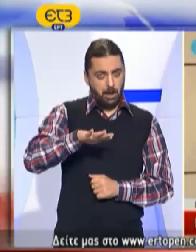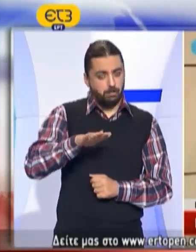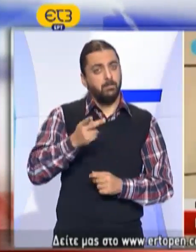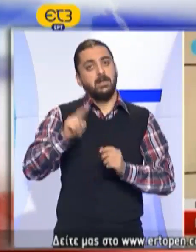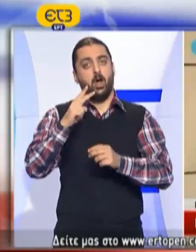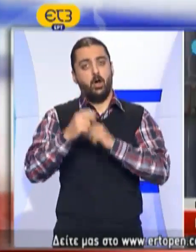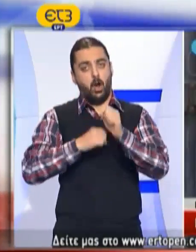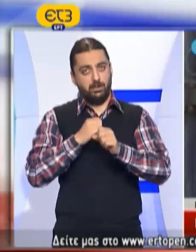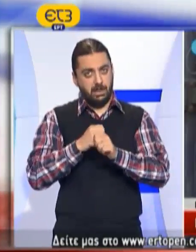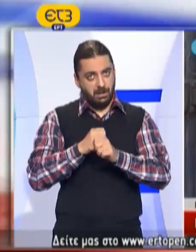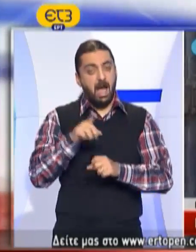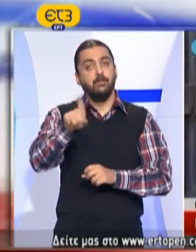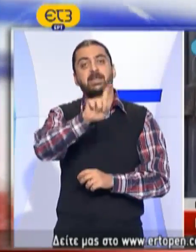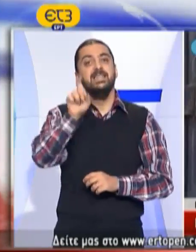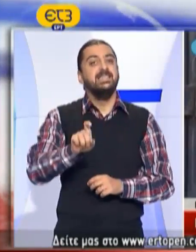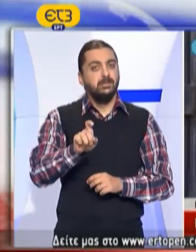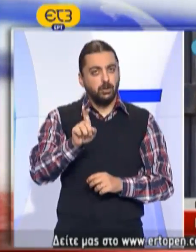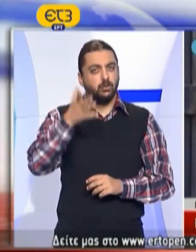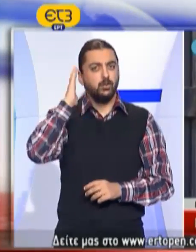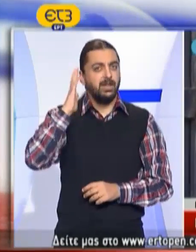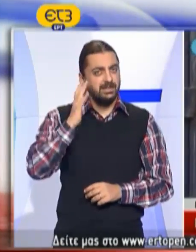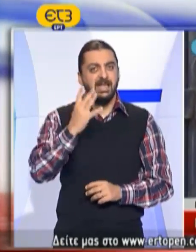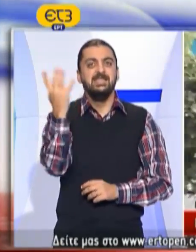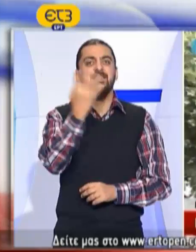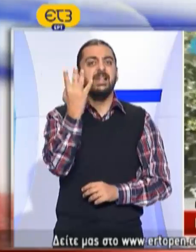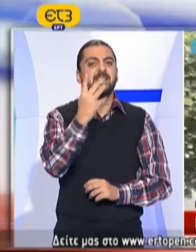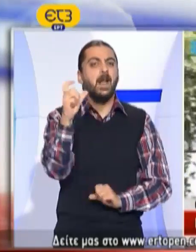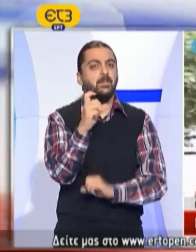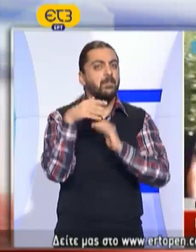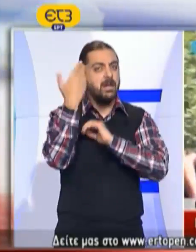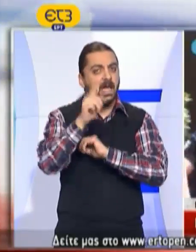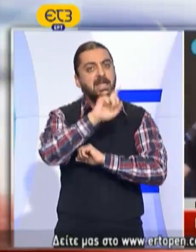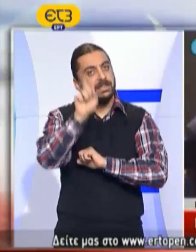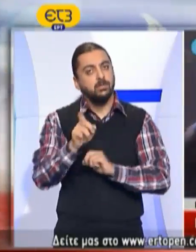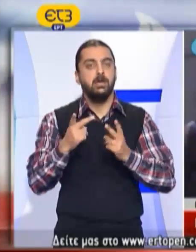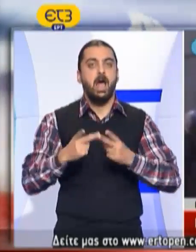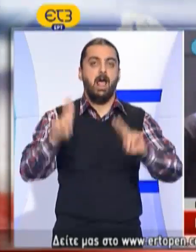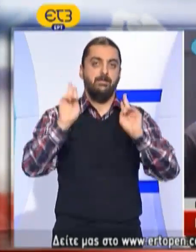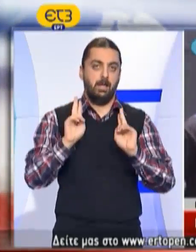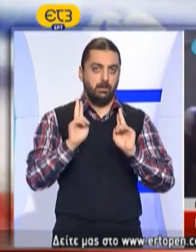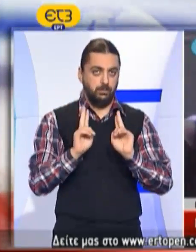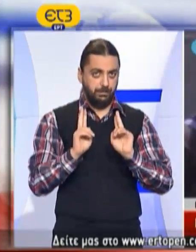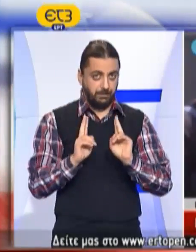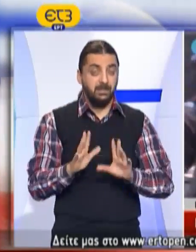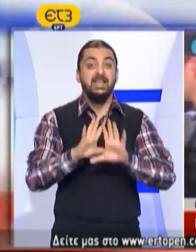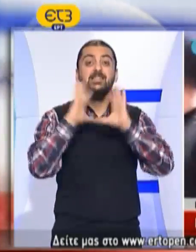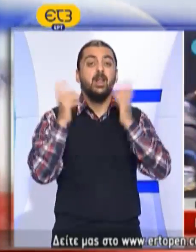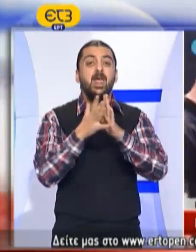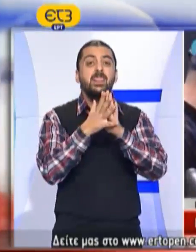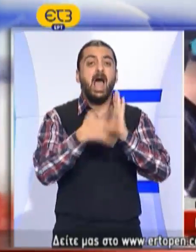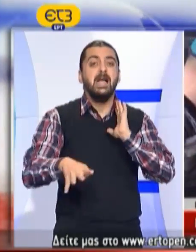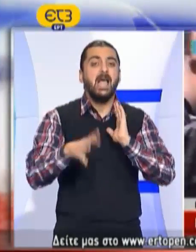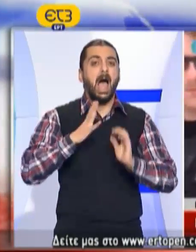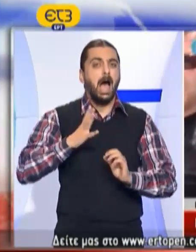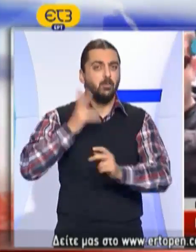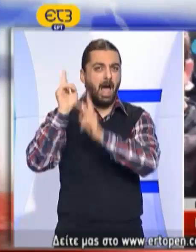να τον οδηγήσει εκτός φυλακής βέβαια σε περίπου 44 μήνες. Από τους συνολικά 19 κατηγορούμενους της